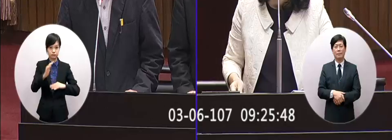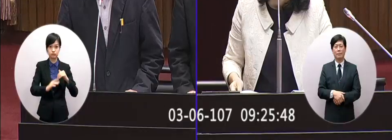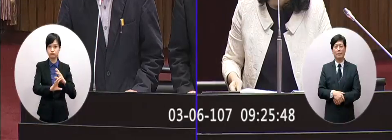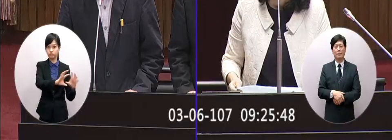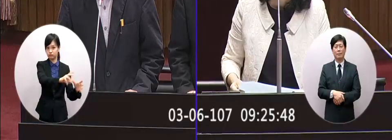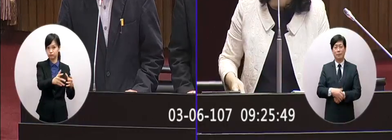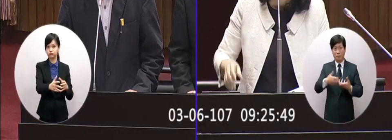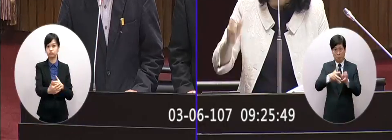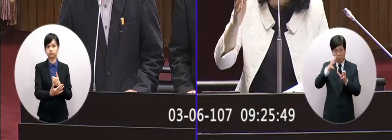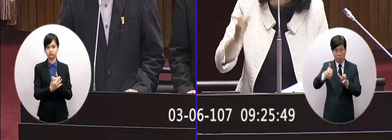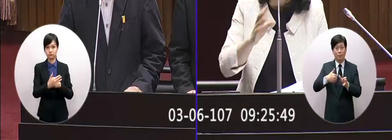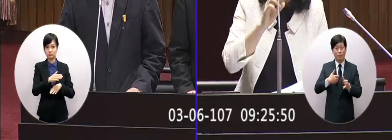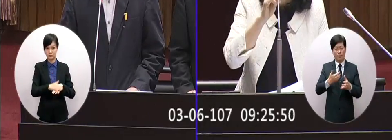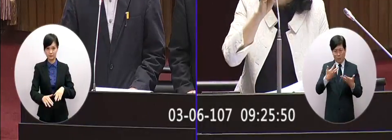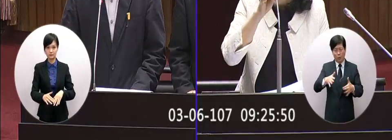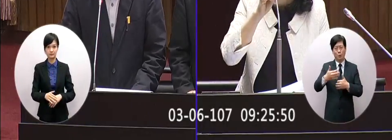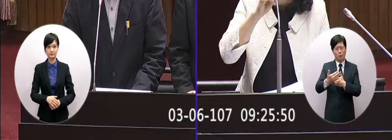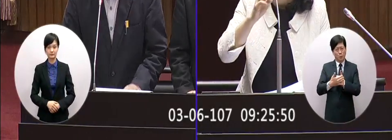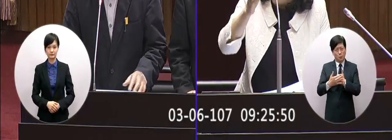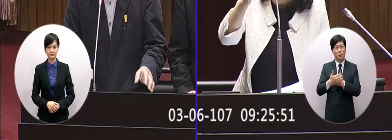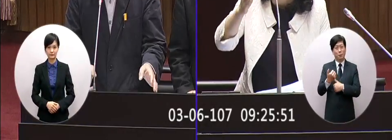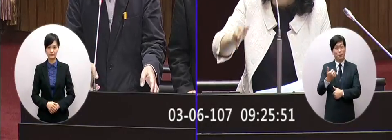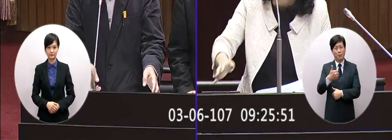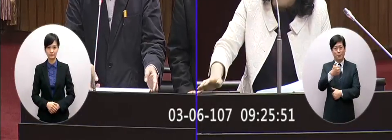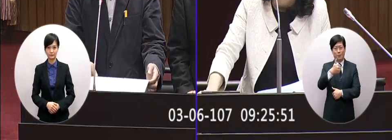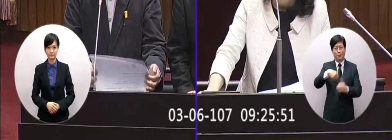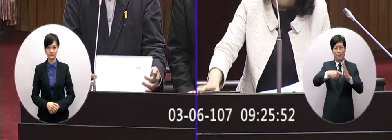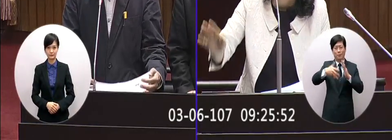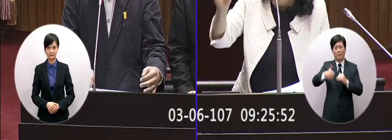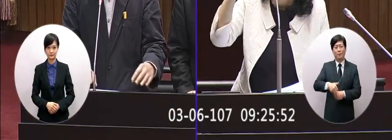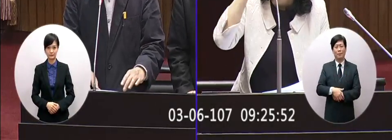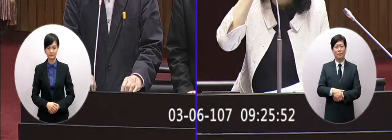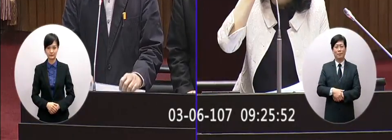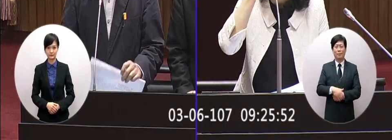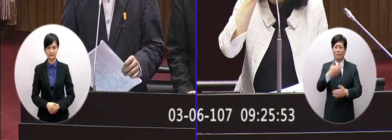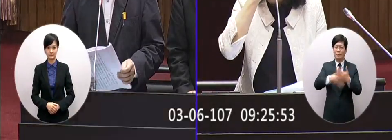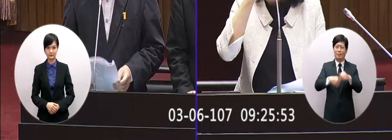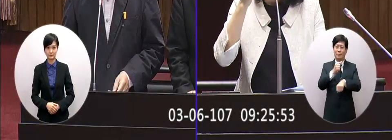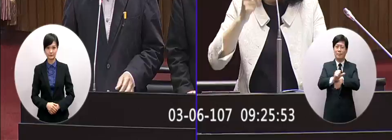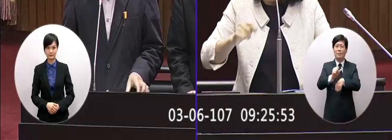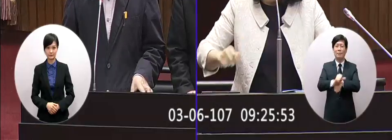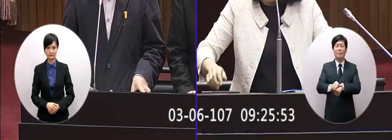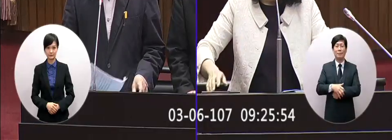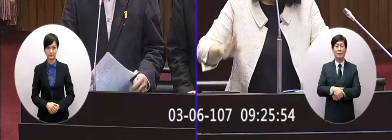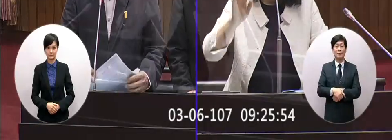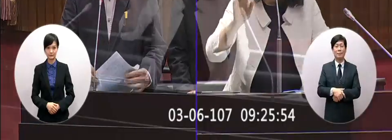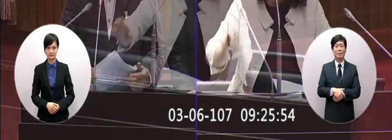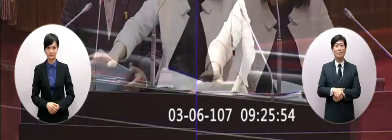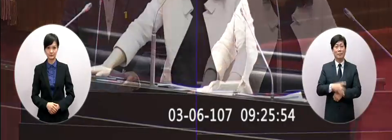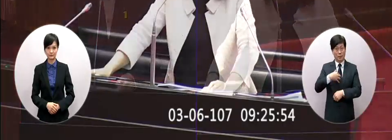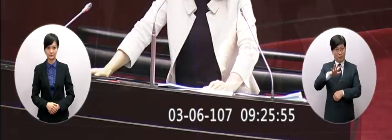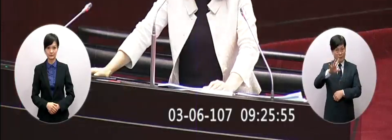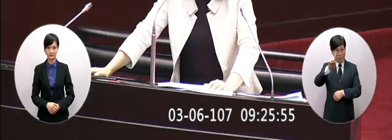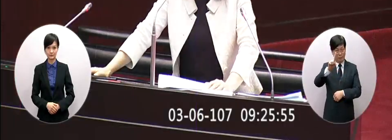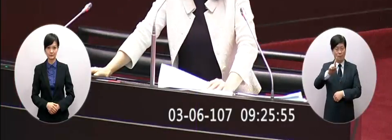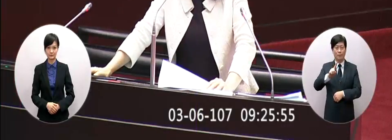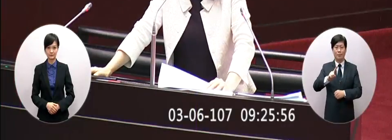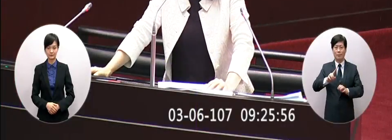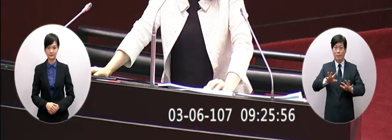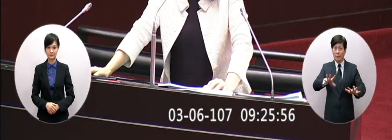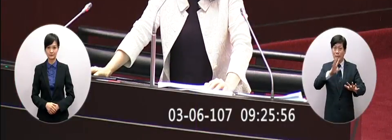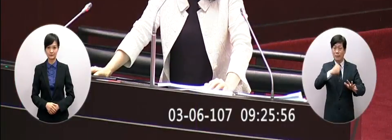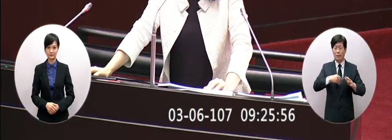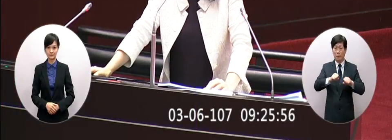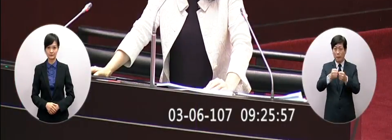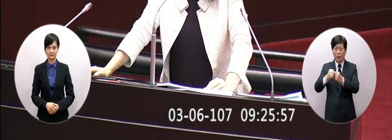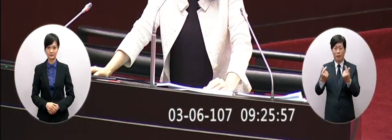谢谢部长，请多多支持了，好不好？好，谢谢院长。因为剩下五分钟，所以在这里有一个就是我们现在受